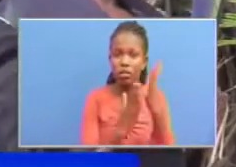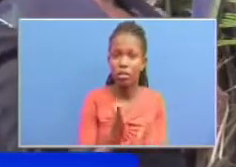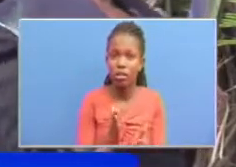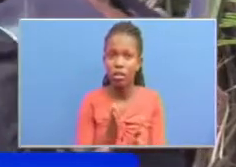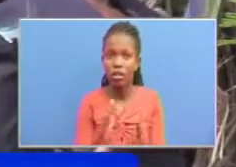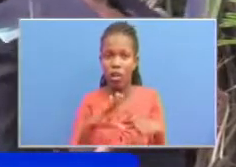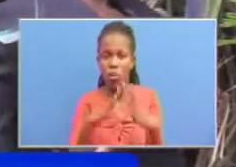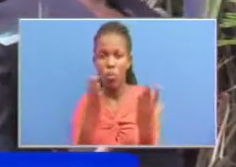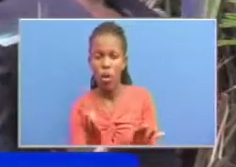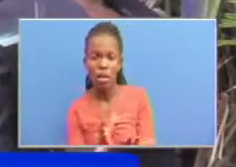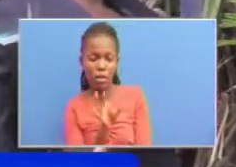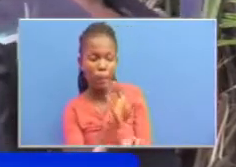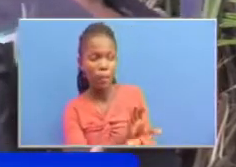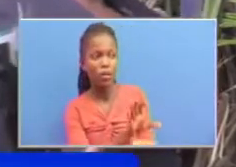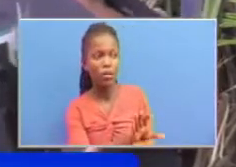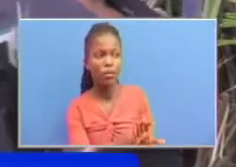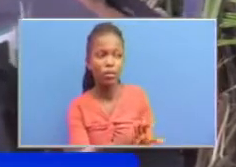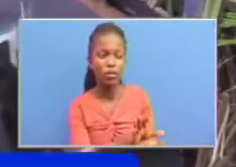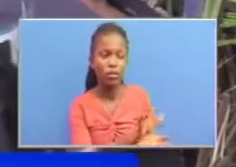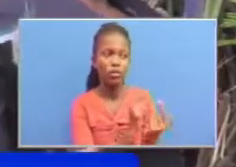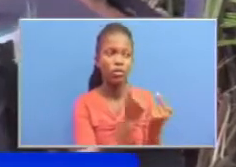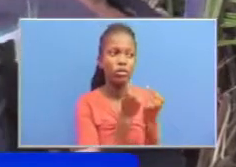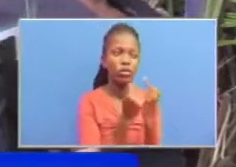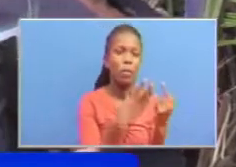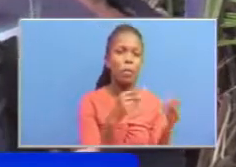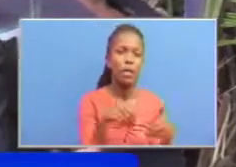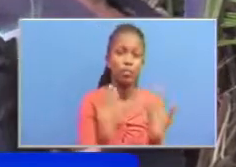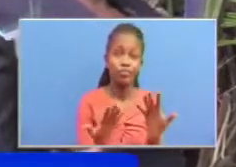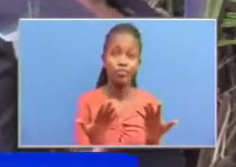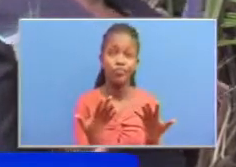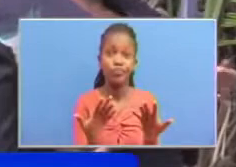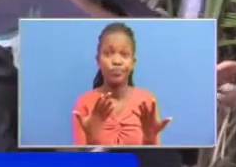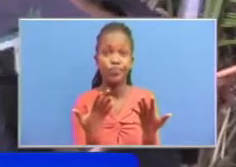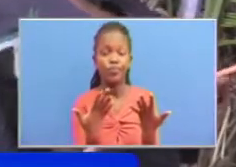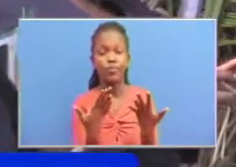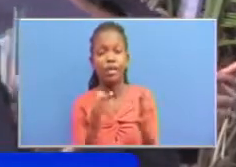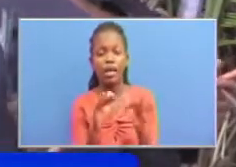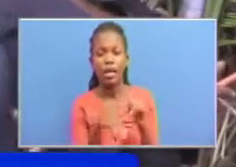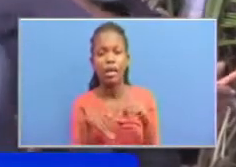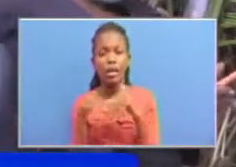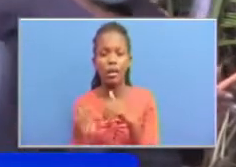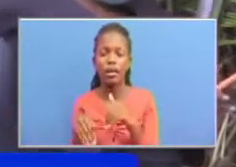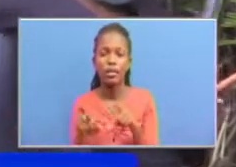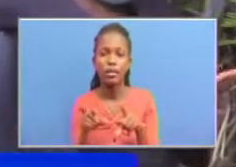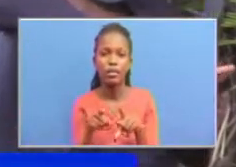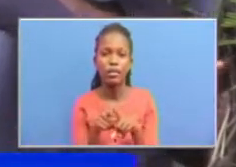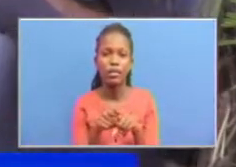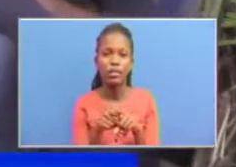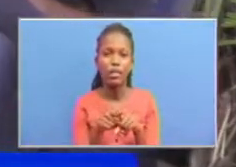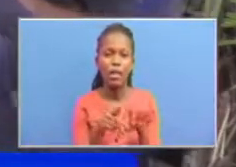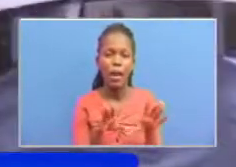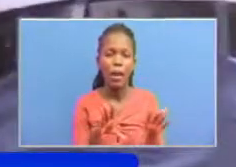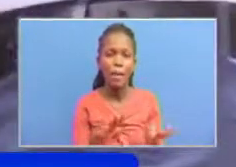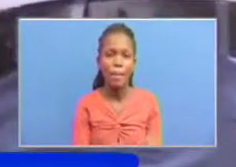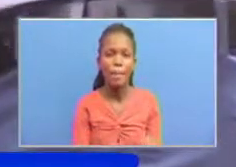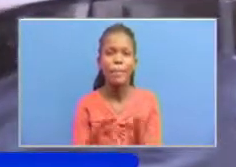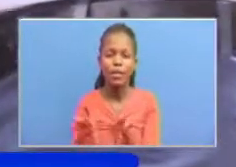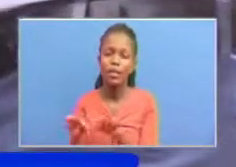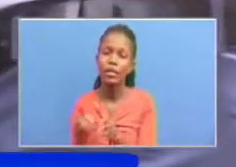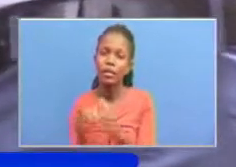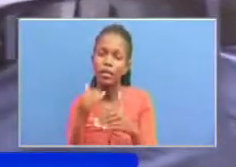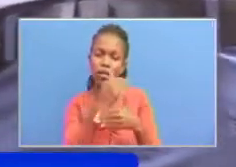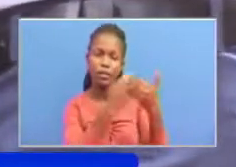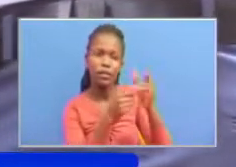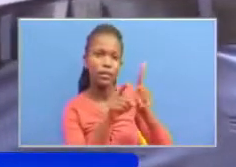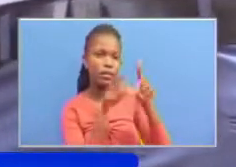World Bank ni tunena na siya mama katunenga mbesa si agriculture una mbesa si usawi masoko. Ni kwa